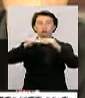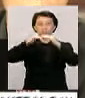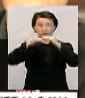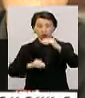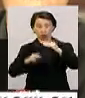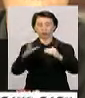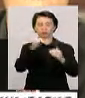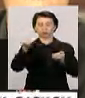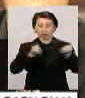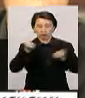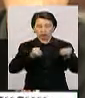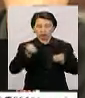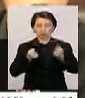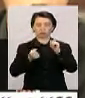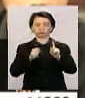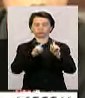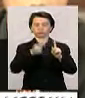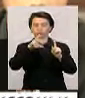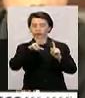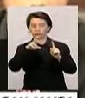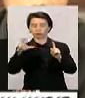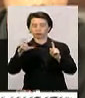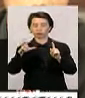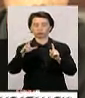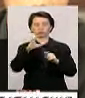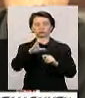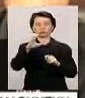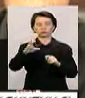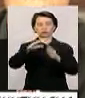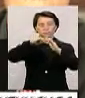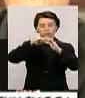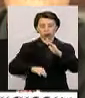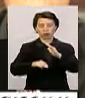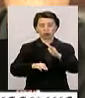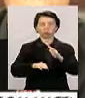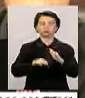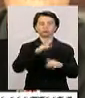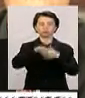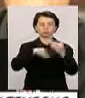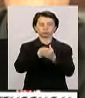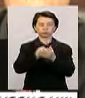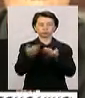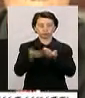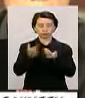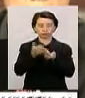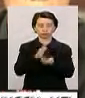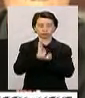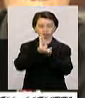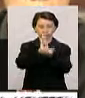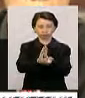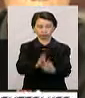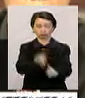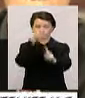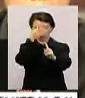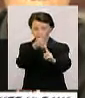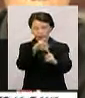dan kereta 1300cc ke bawah. Mekanisme terperinci mengenai pelaksanaan sistem subsidi bersasar